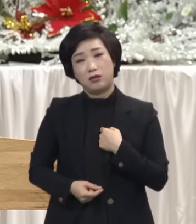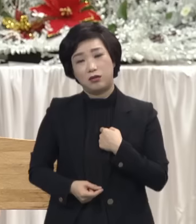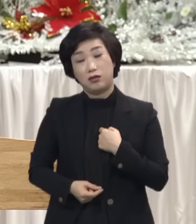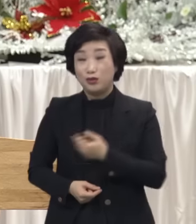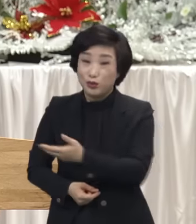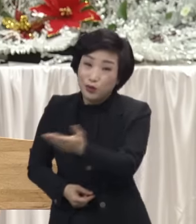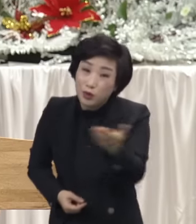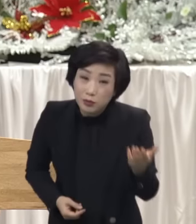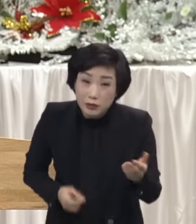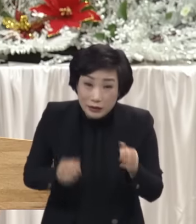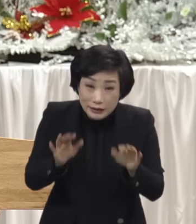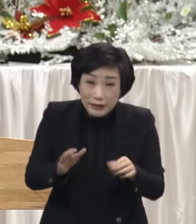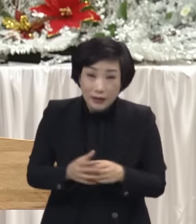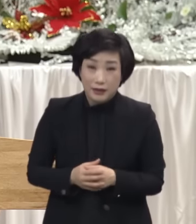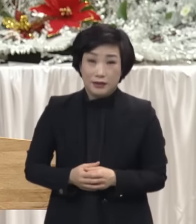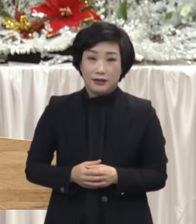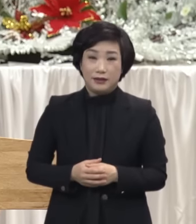응? 여러분이요,